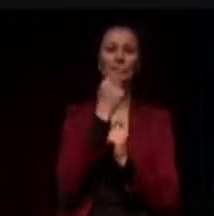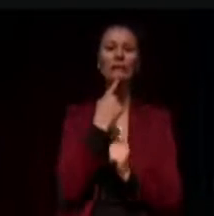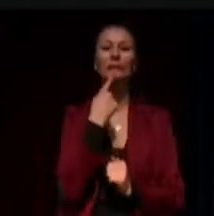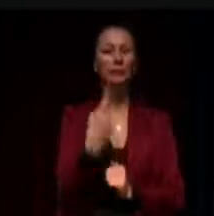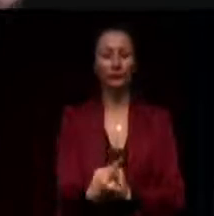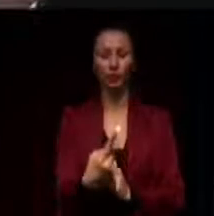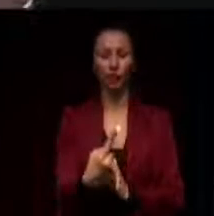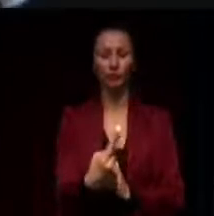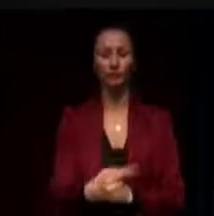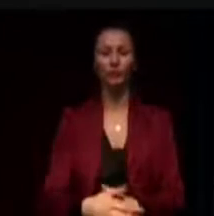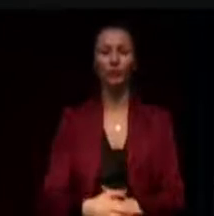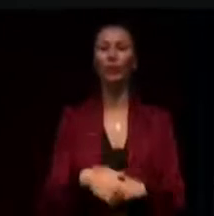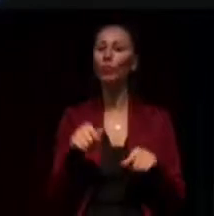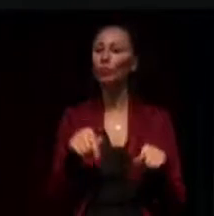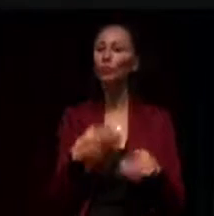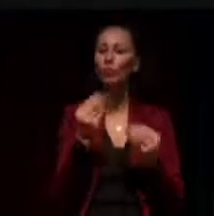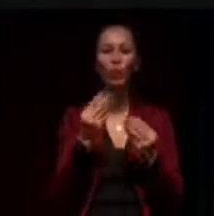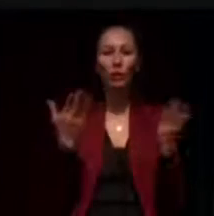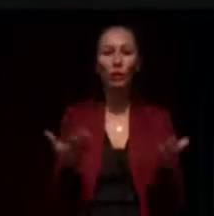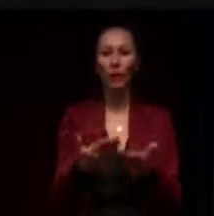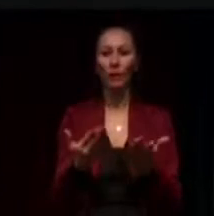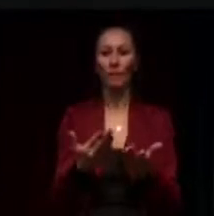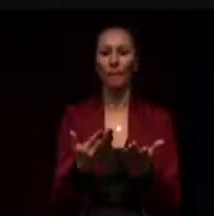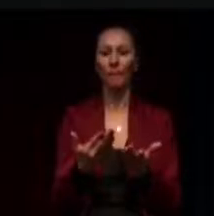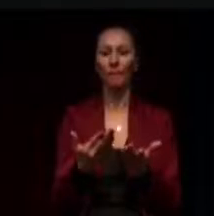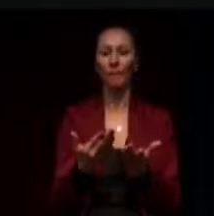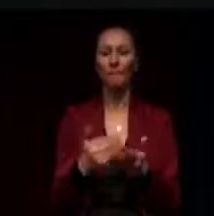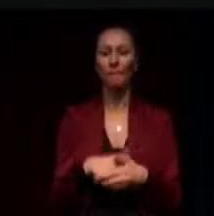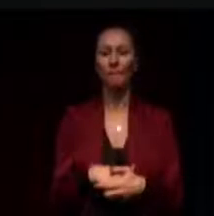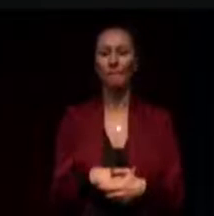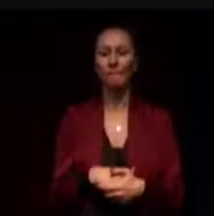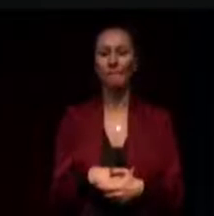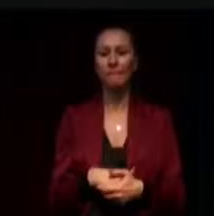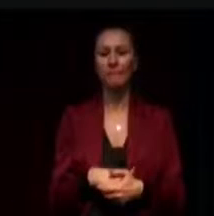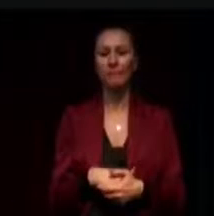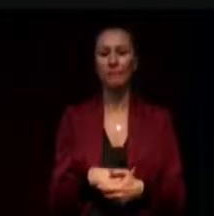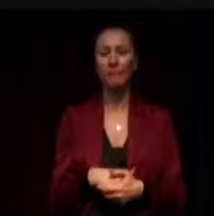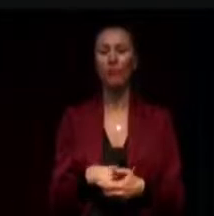demiş. Ve birçok daha konu var.